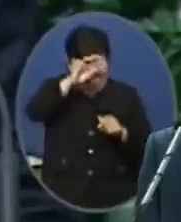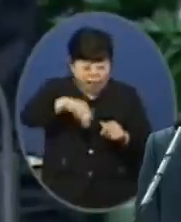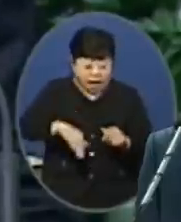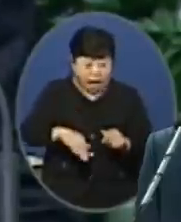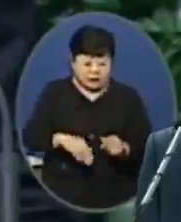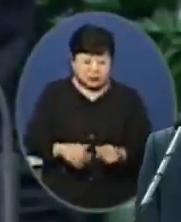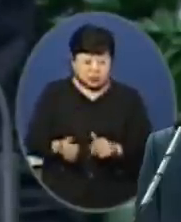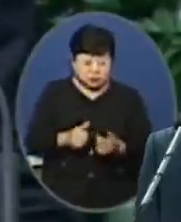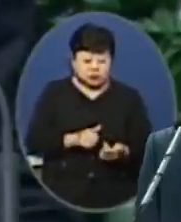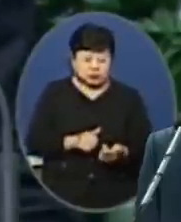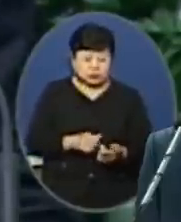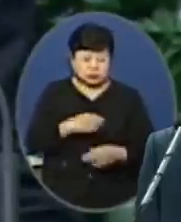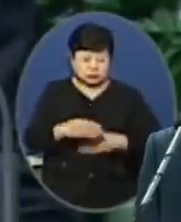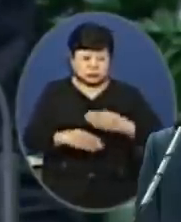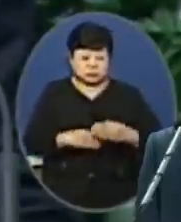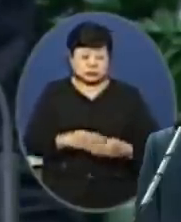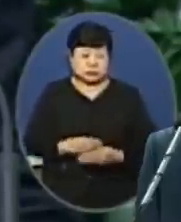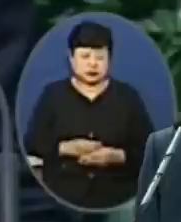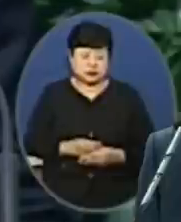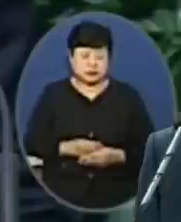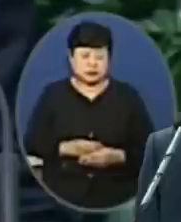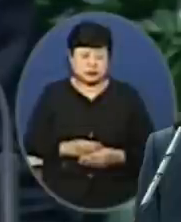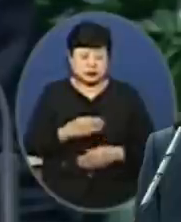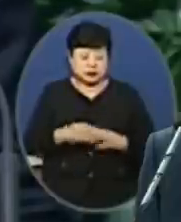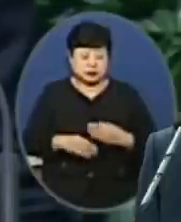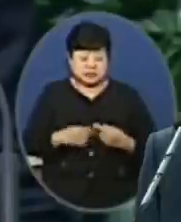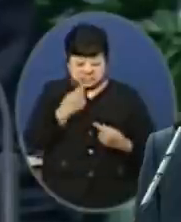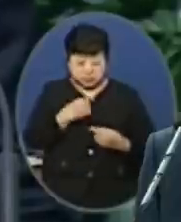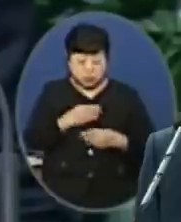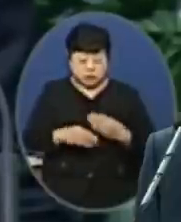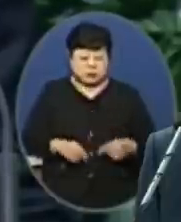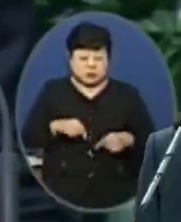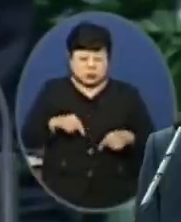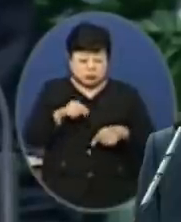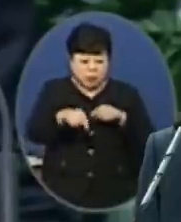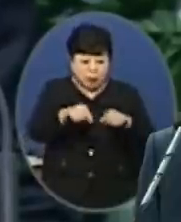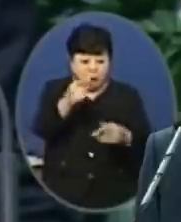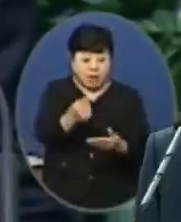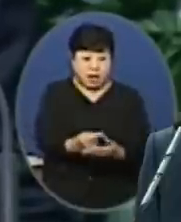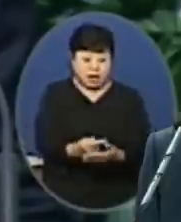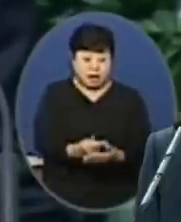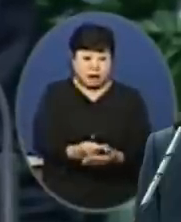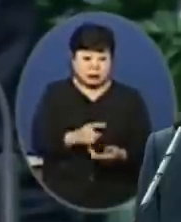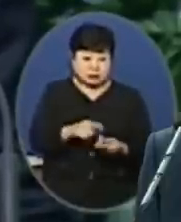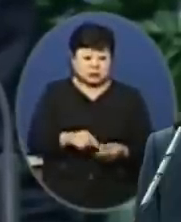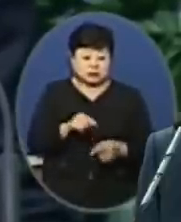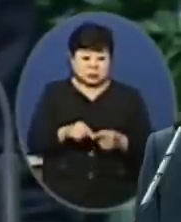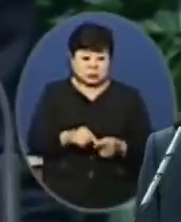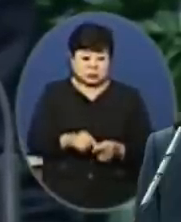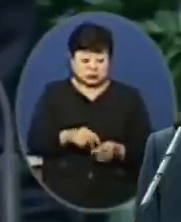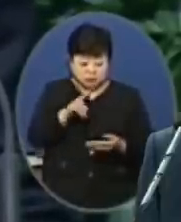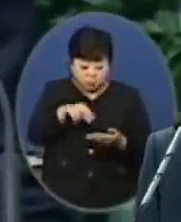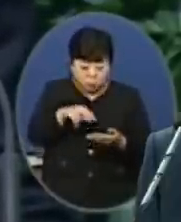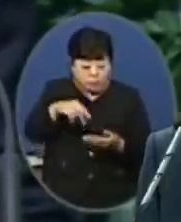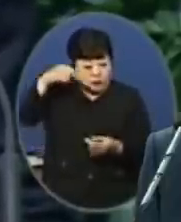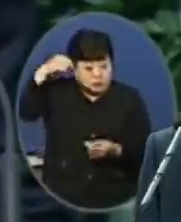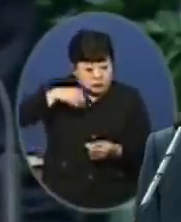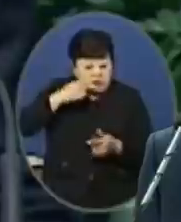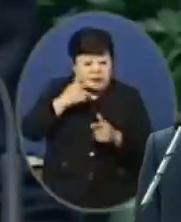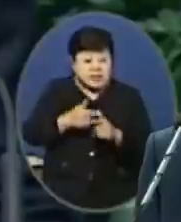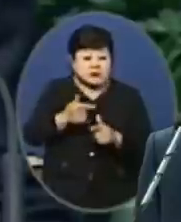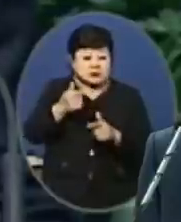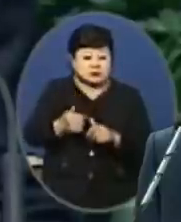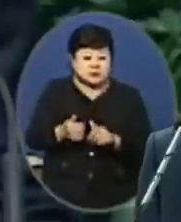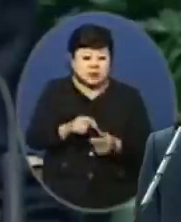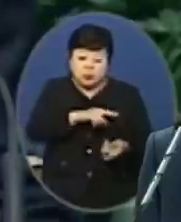순식간에 살아나서 수의를 입은 채로 걸어 나왔은 것입니다. 그것을 이럴 때마다 뭘 느끼냐면